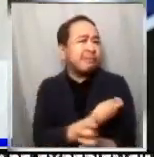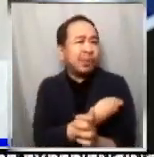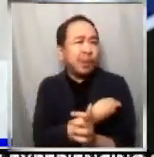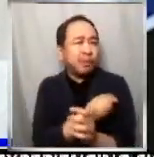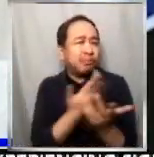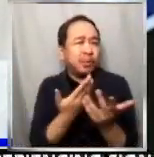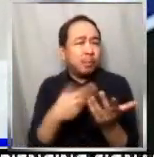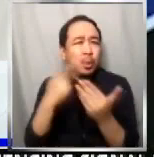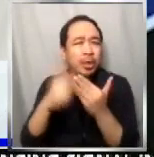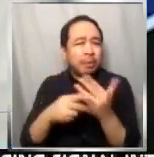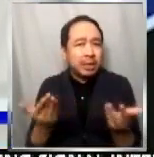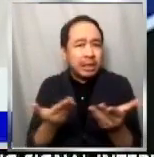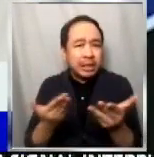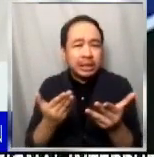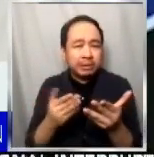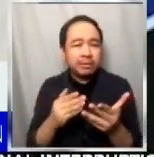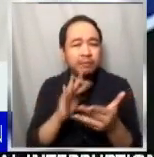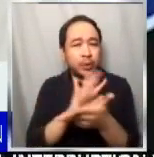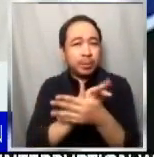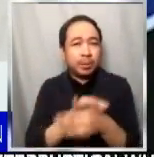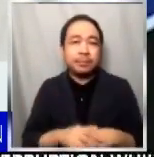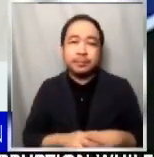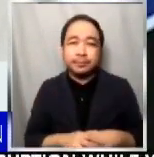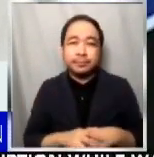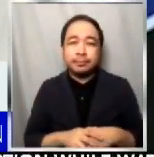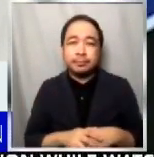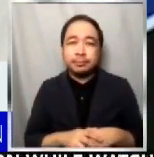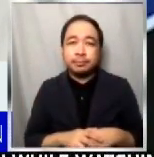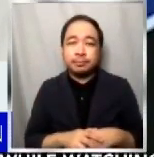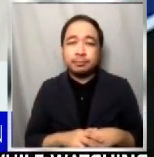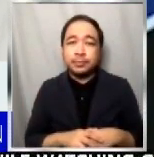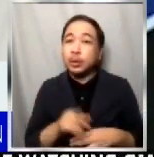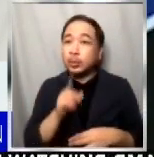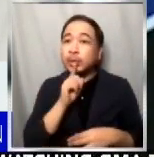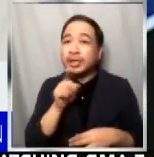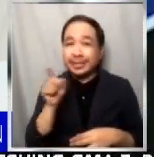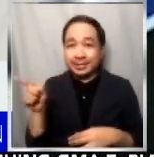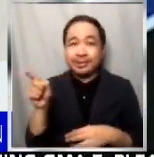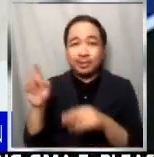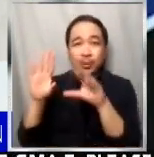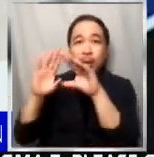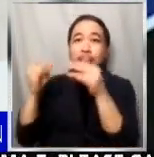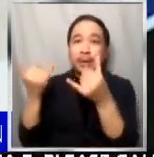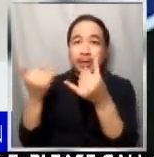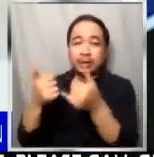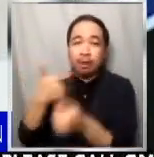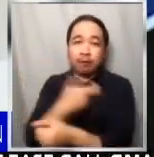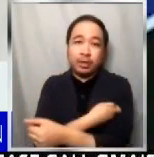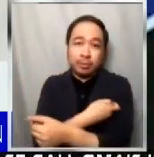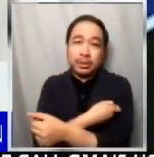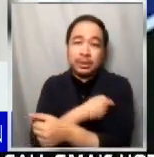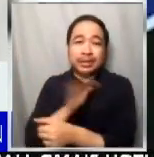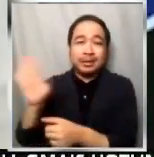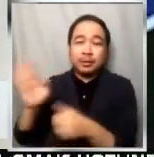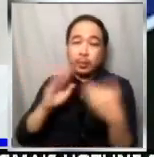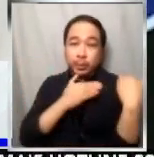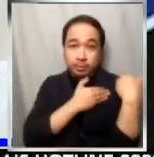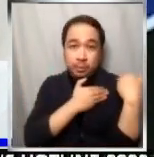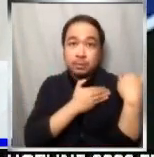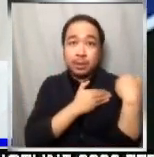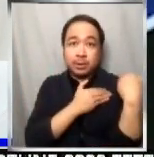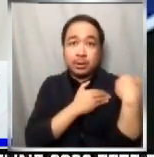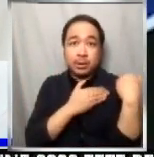At the end of the day, it's really the vaccine manufacturer's obligation, responsibility to ship